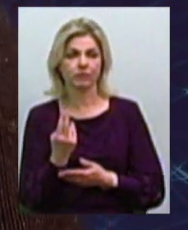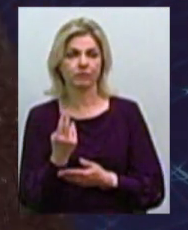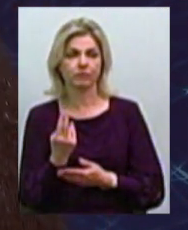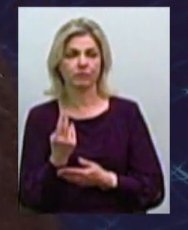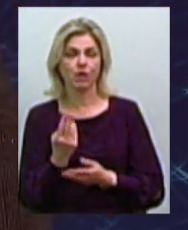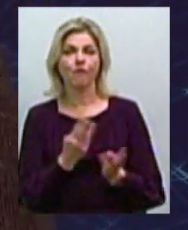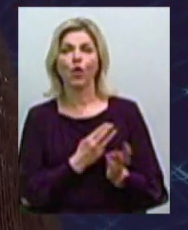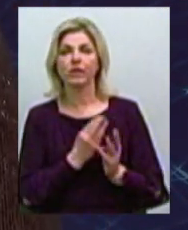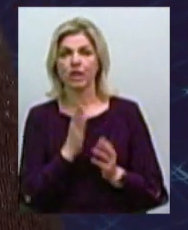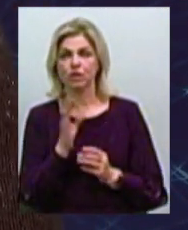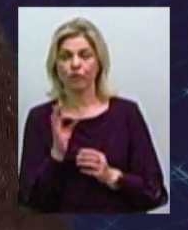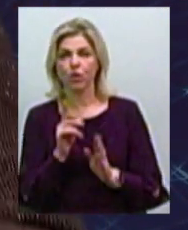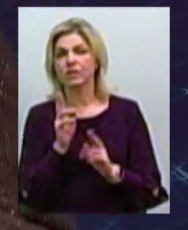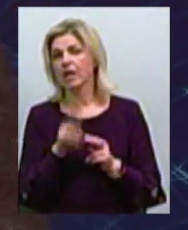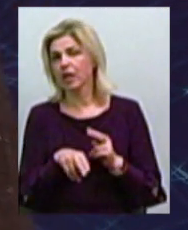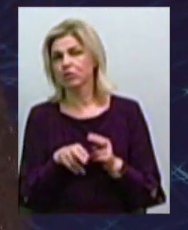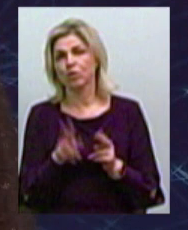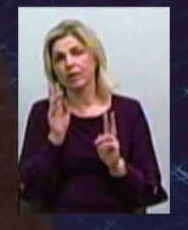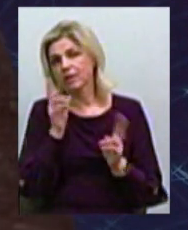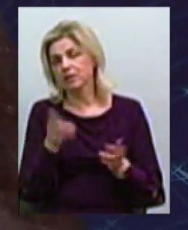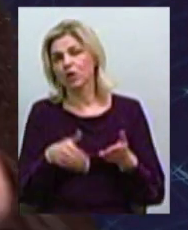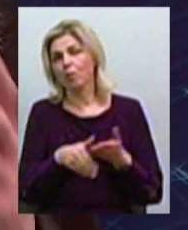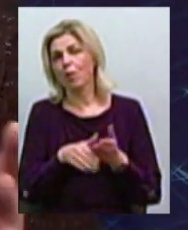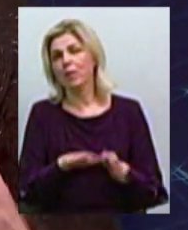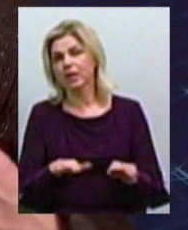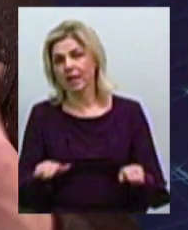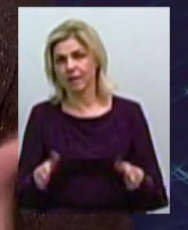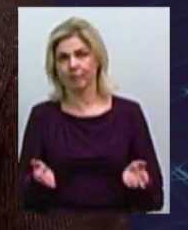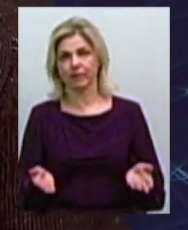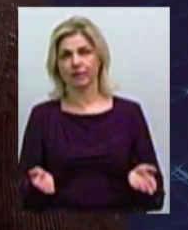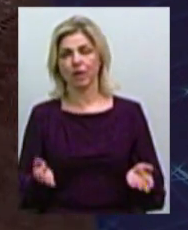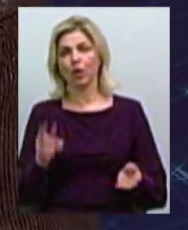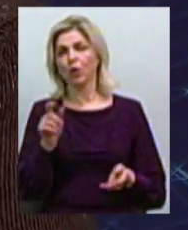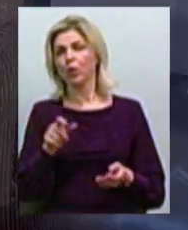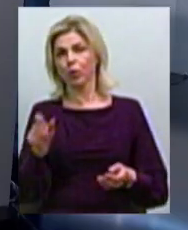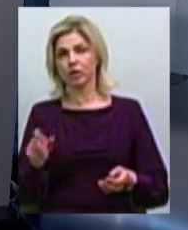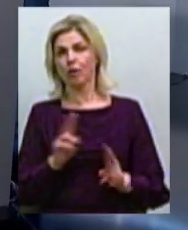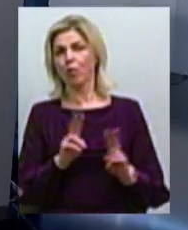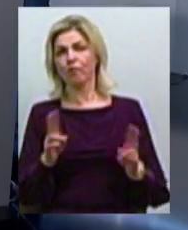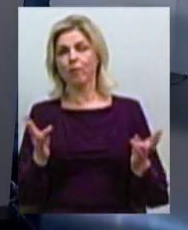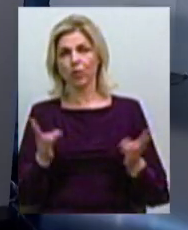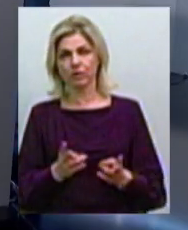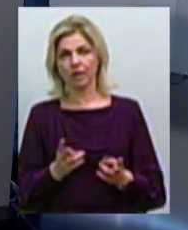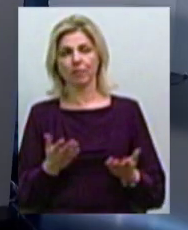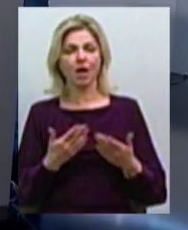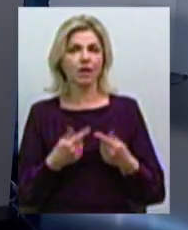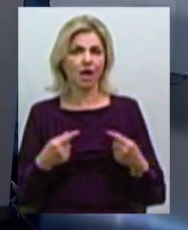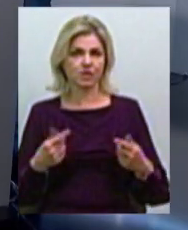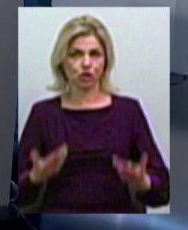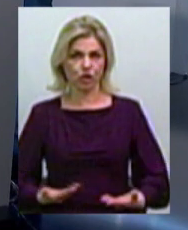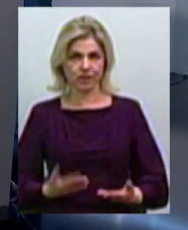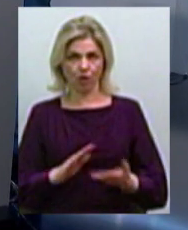соціального волонтерства, закінчуючи, я не знаю, там допомога дітям, допомога людям, які її потребують в силу там якихось життєвих